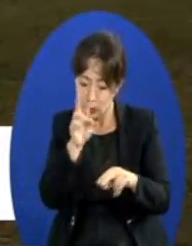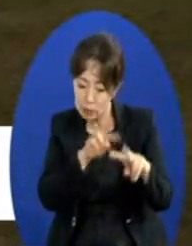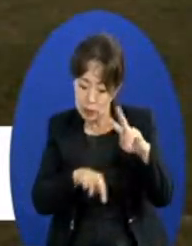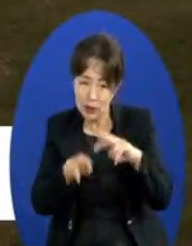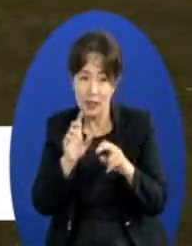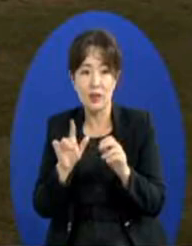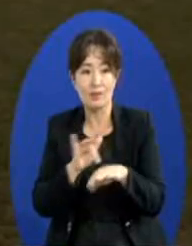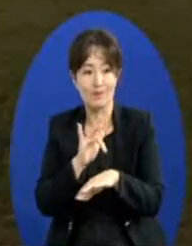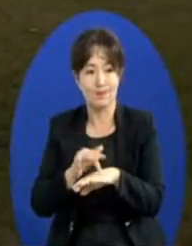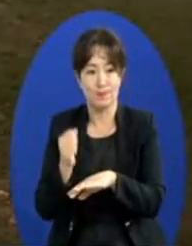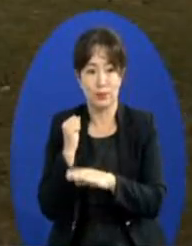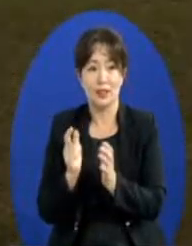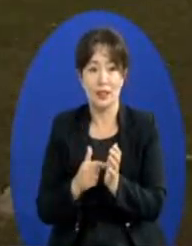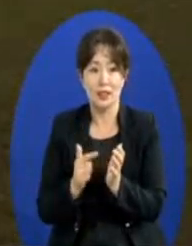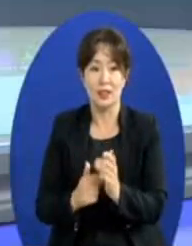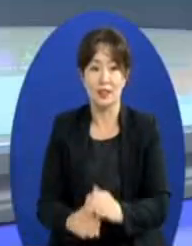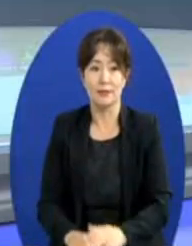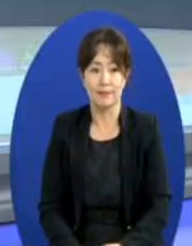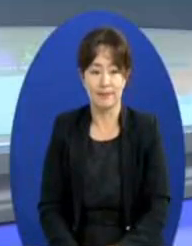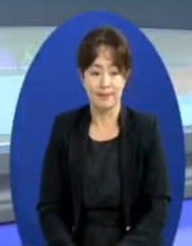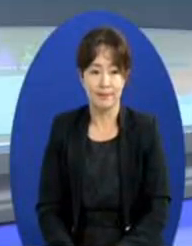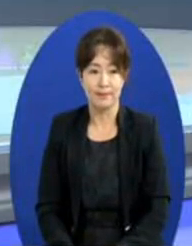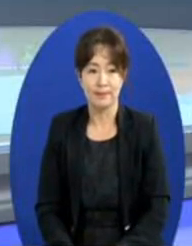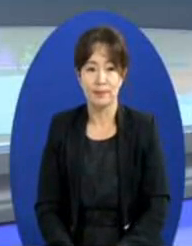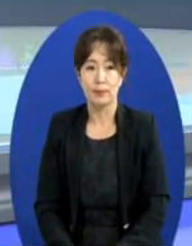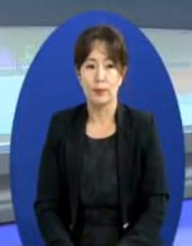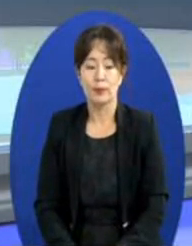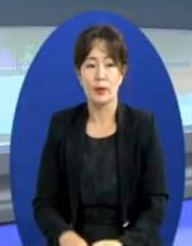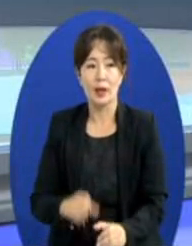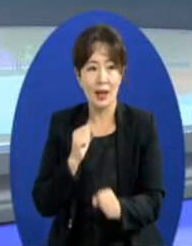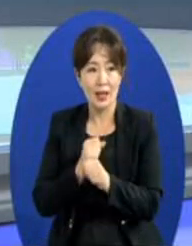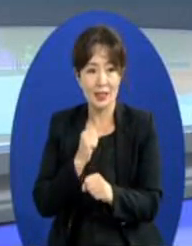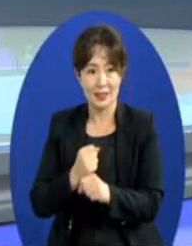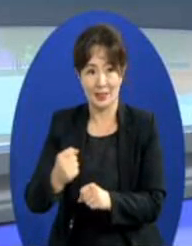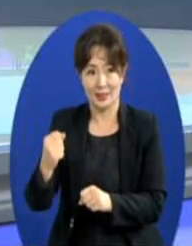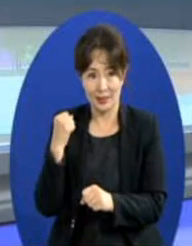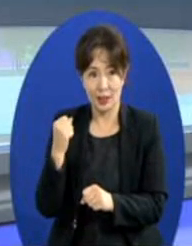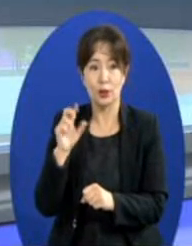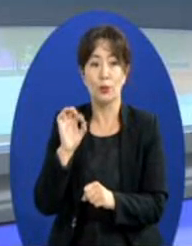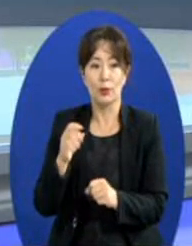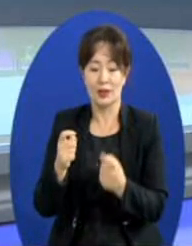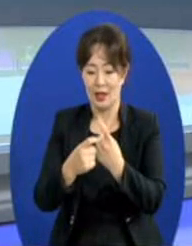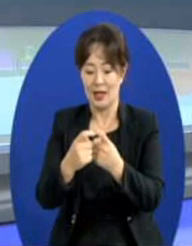хийх шаардлагатай байна. Хөдөлмөрлөж чадах юм бол хашаандаа сайхан амьдрах